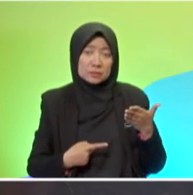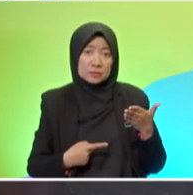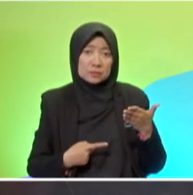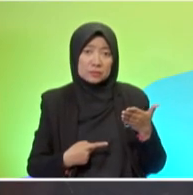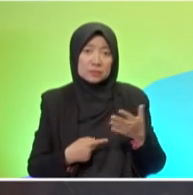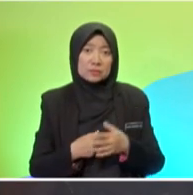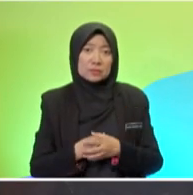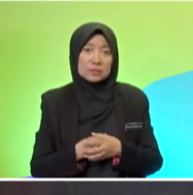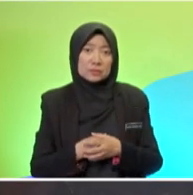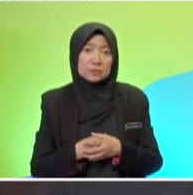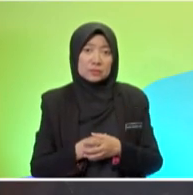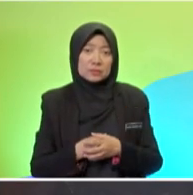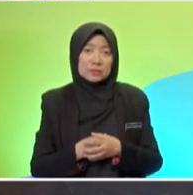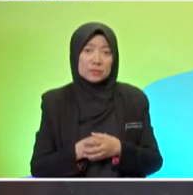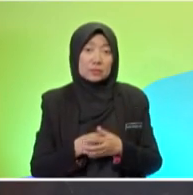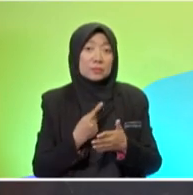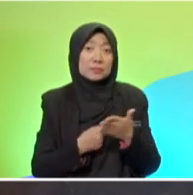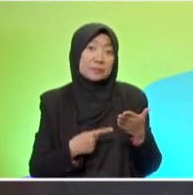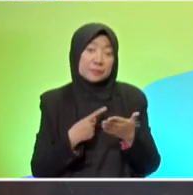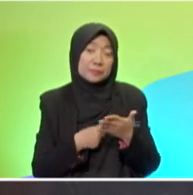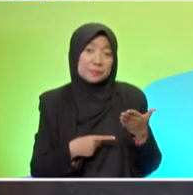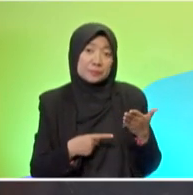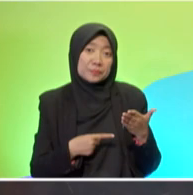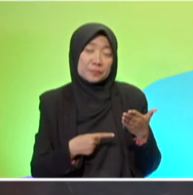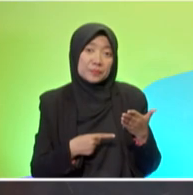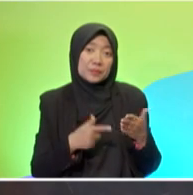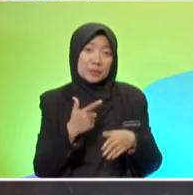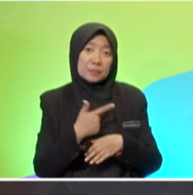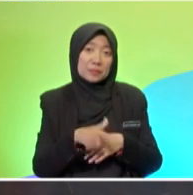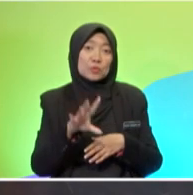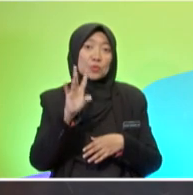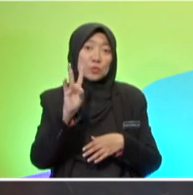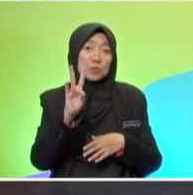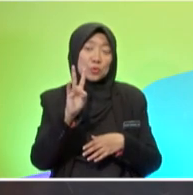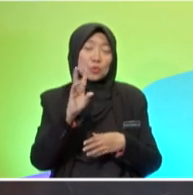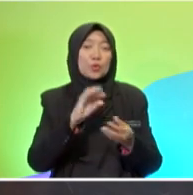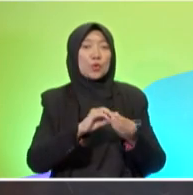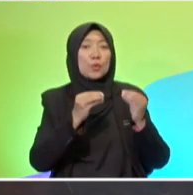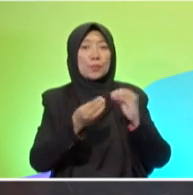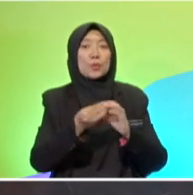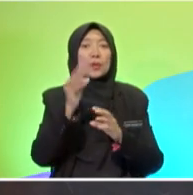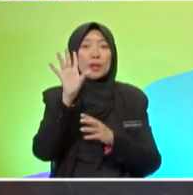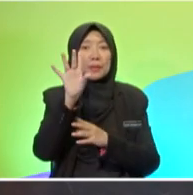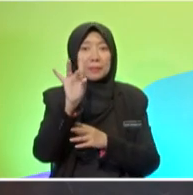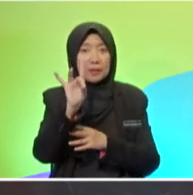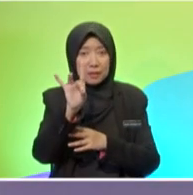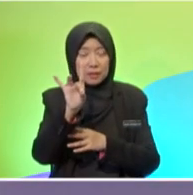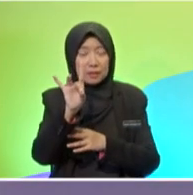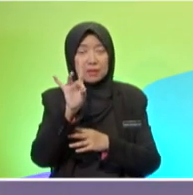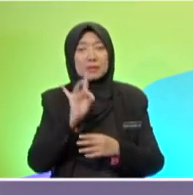nombor lapan kan cikgu? Nombor tujuh. Betul. Nombor lapan. Nombor